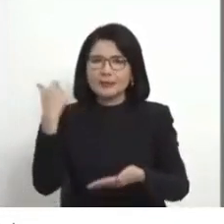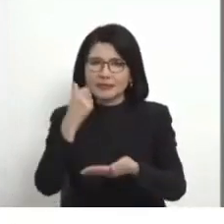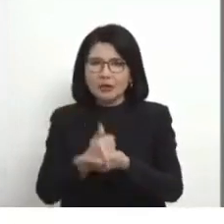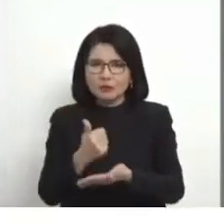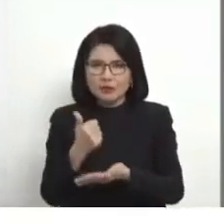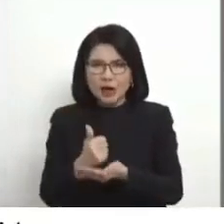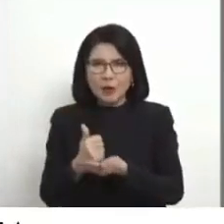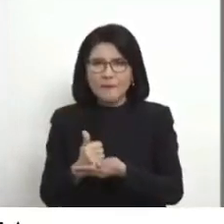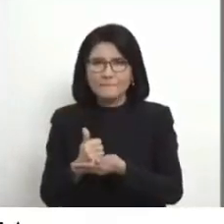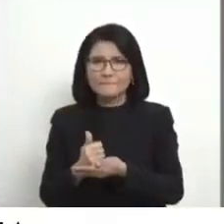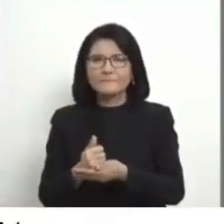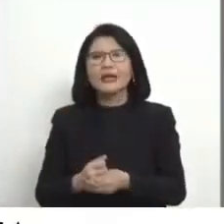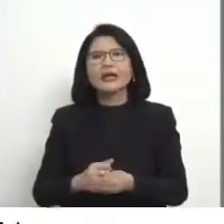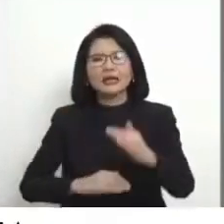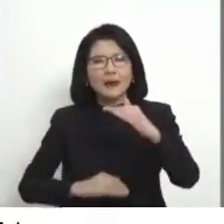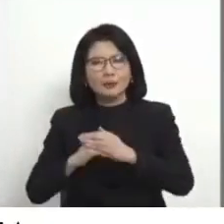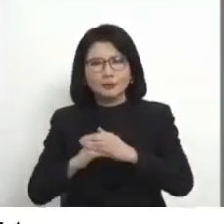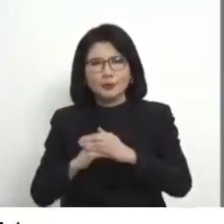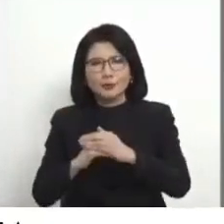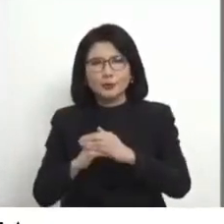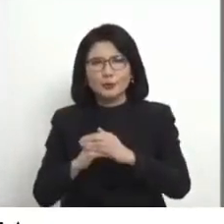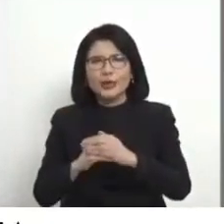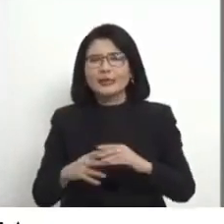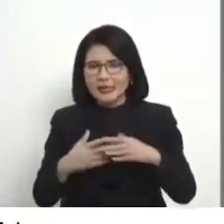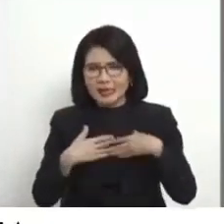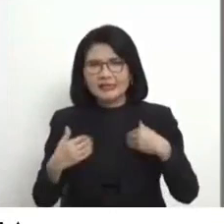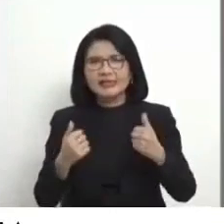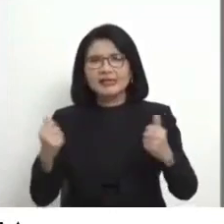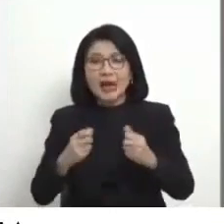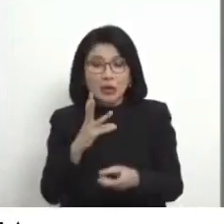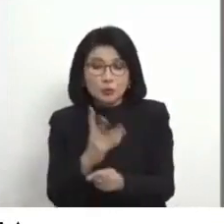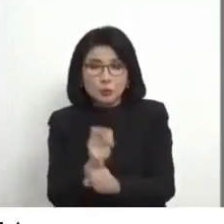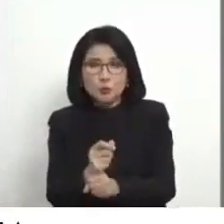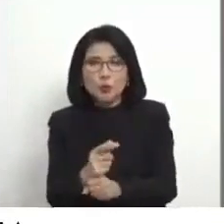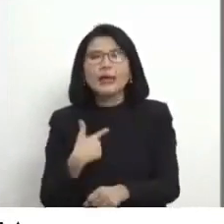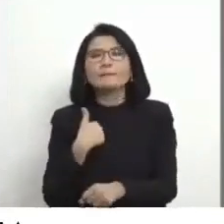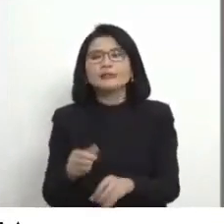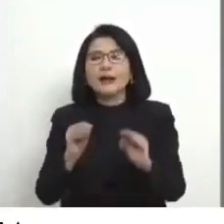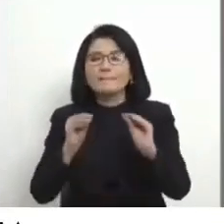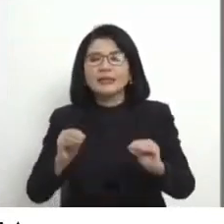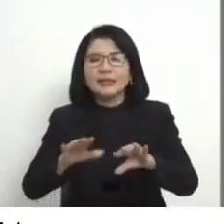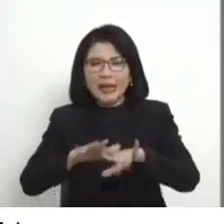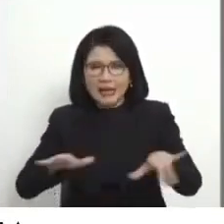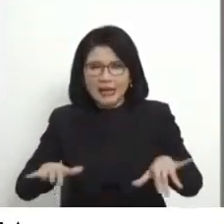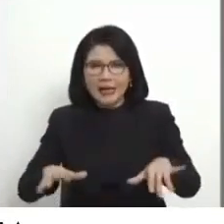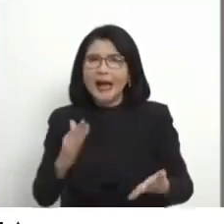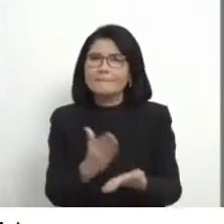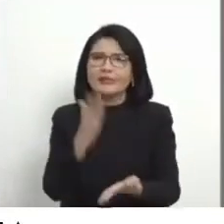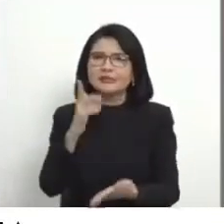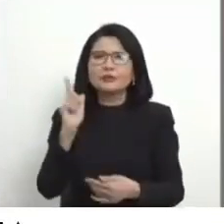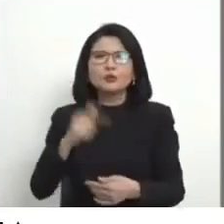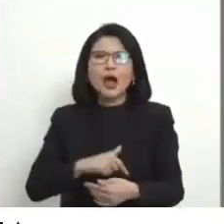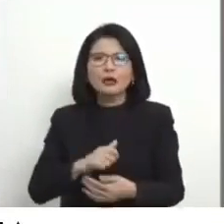penuh atas kesejahteraan pendidiknya agar dia bisa konsentrasi mendidik anak-anak kita prinsip itu harus